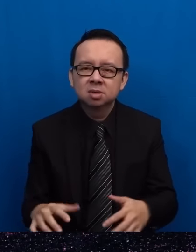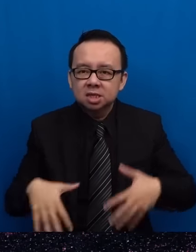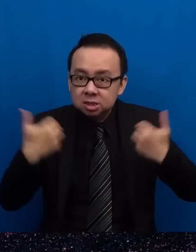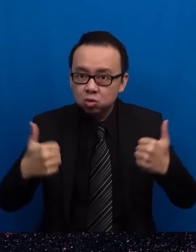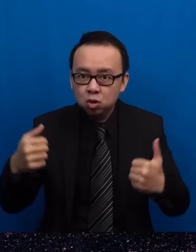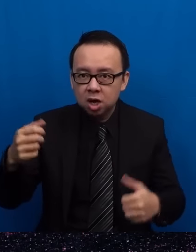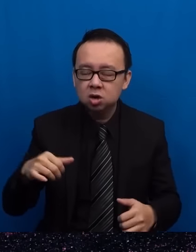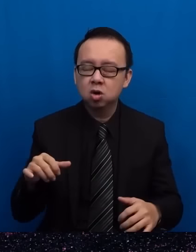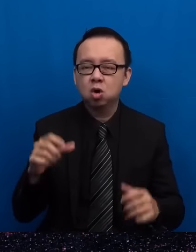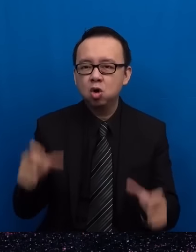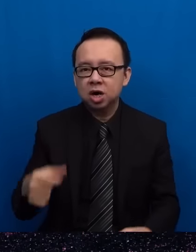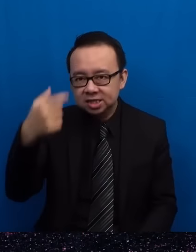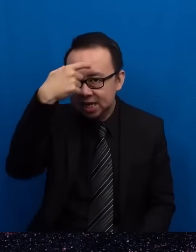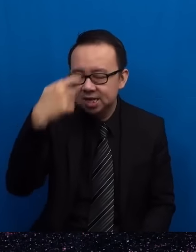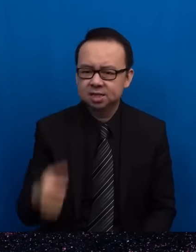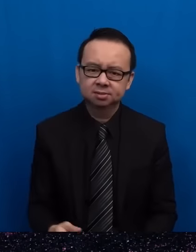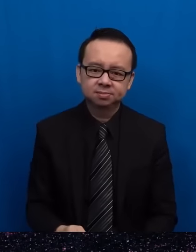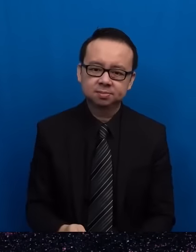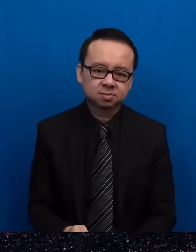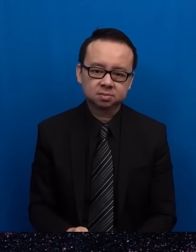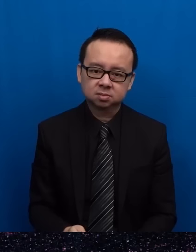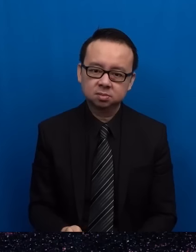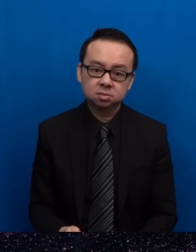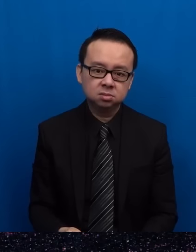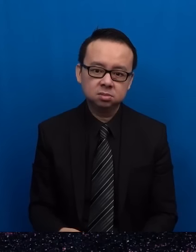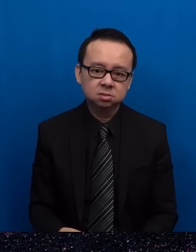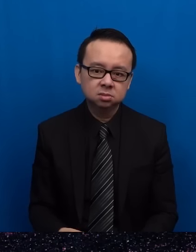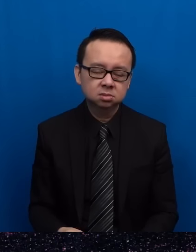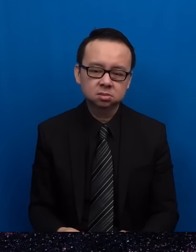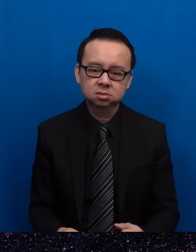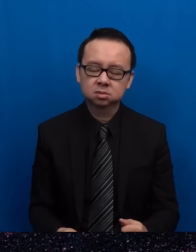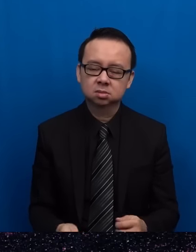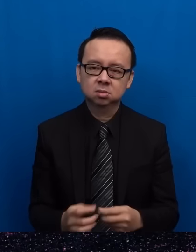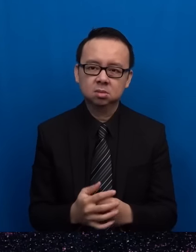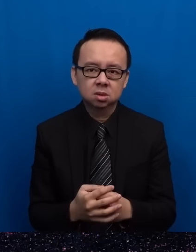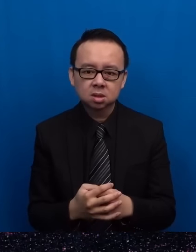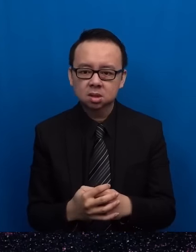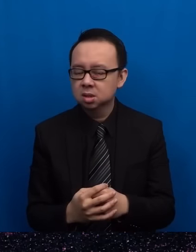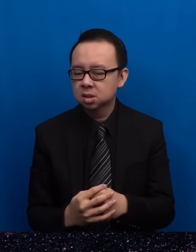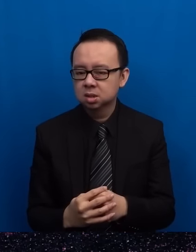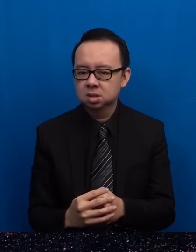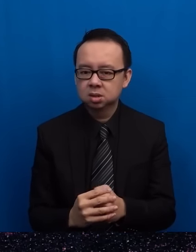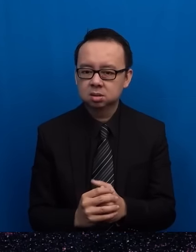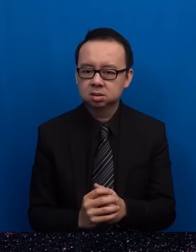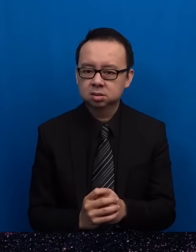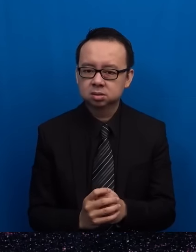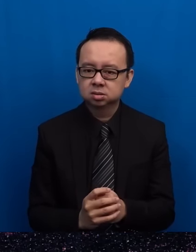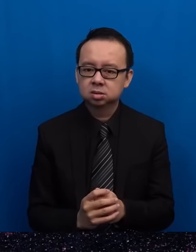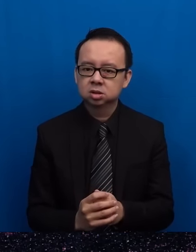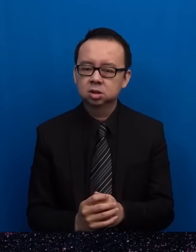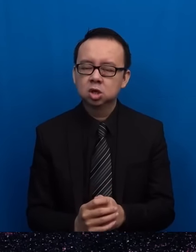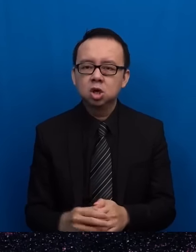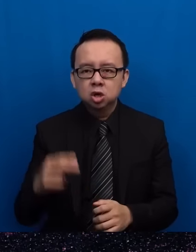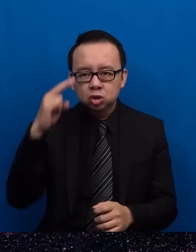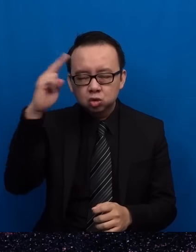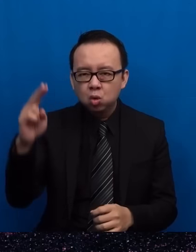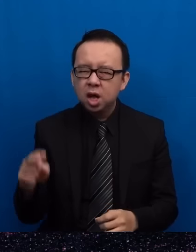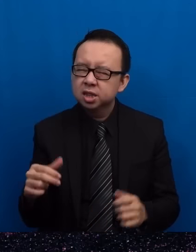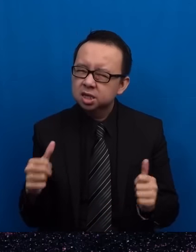10 orang kusta sekalipun satu yang berterima kasih, Tuhan sudah tahu sebelum menyembuhkan mereka semua. Tuhan tetap